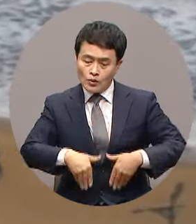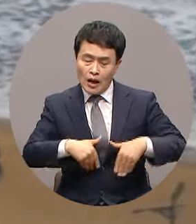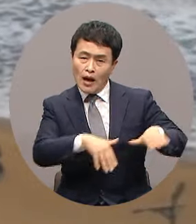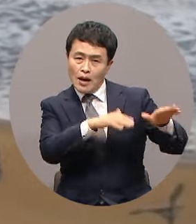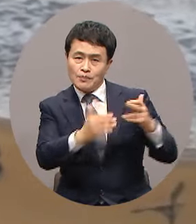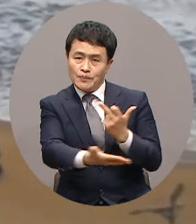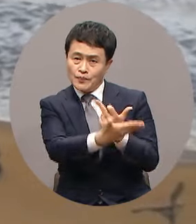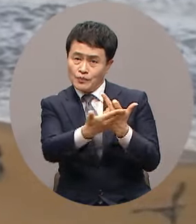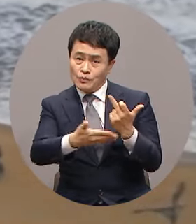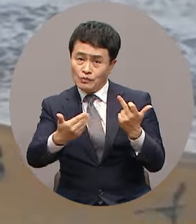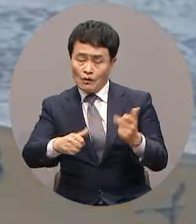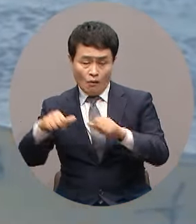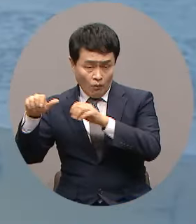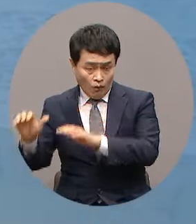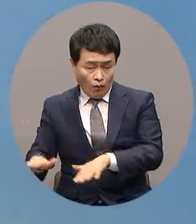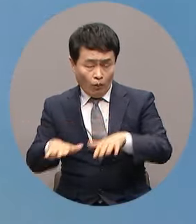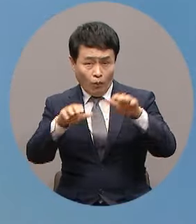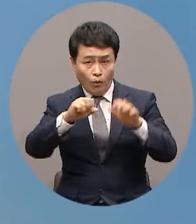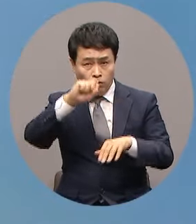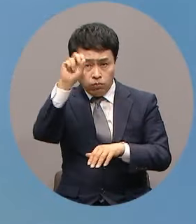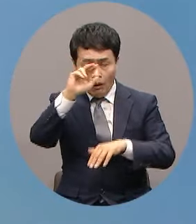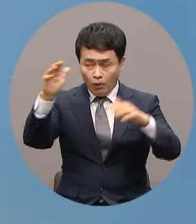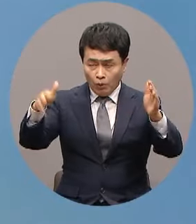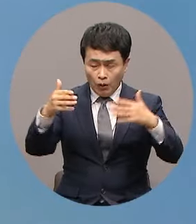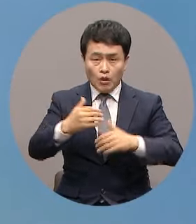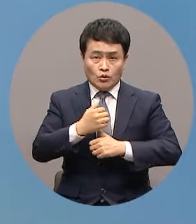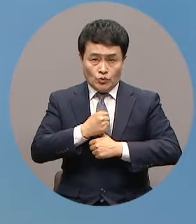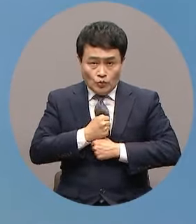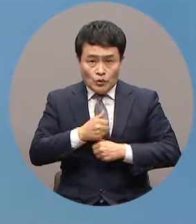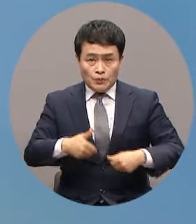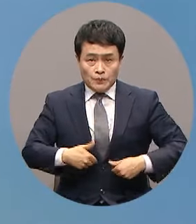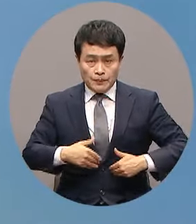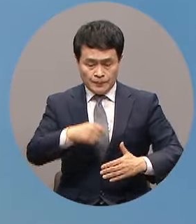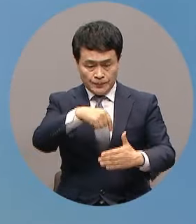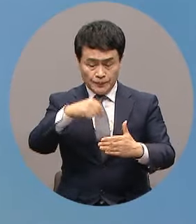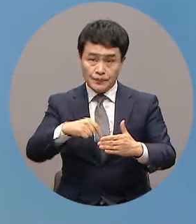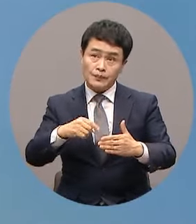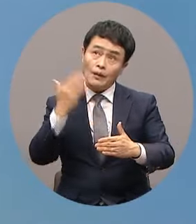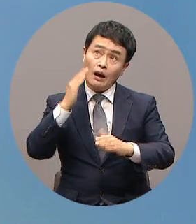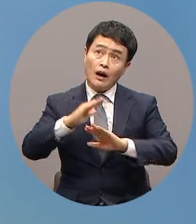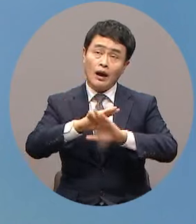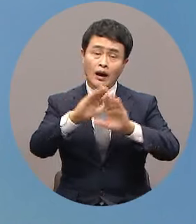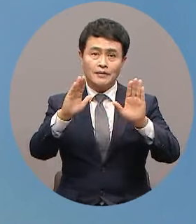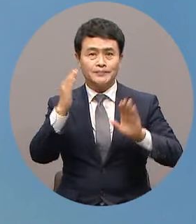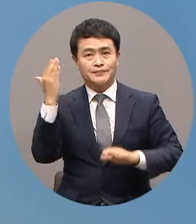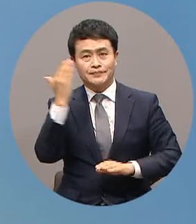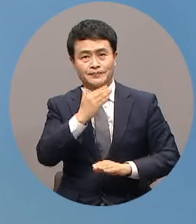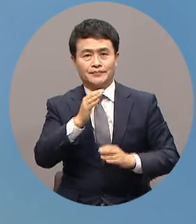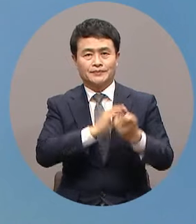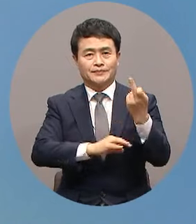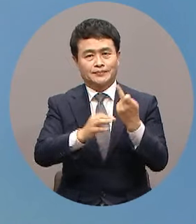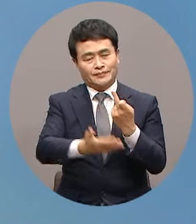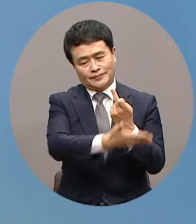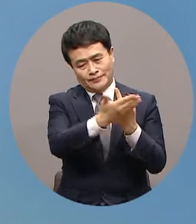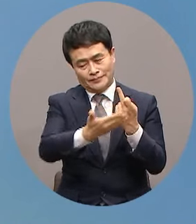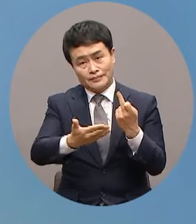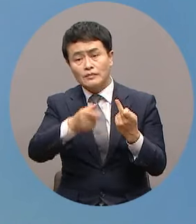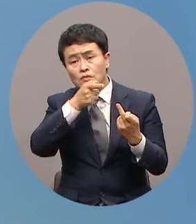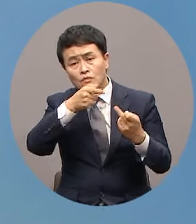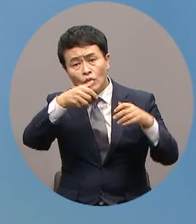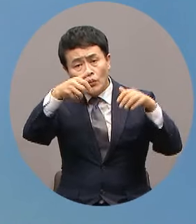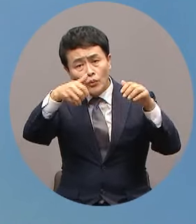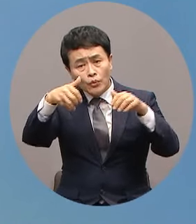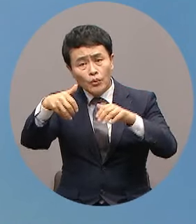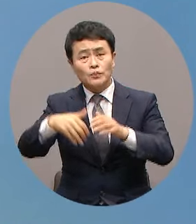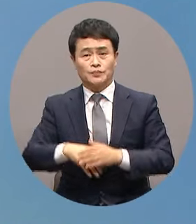제주에서는 너울과 돌풍에 주의하셔야겠습니다 오늘 내륙 지역의 하늘은 대체로 맑겠지만 동해안과 제주를 중심으로는 빗방울이